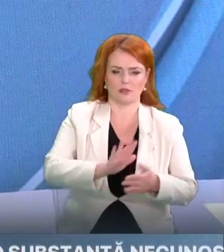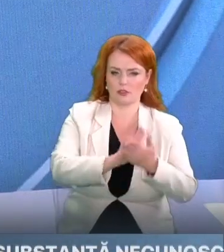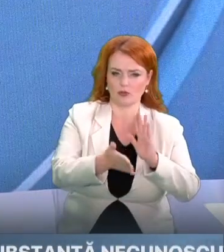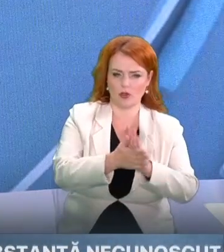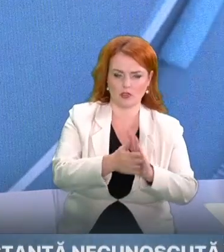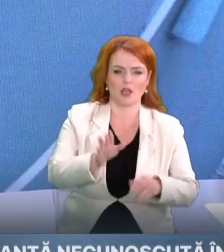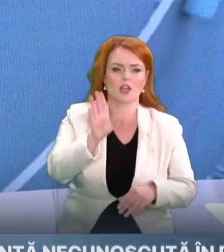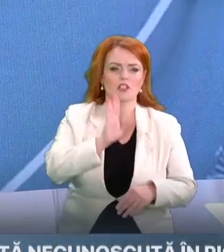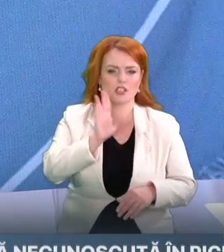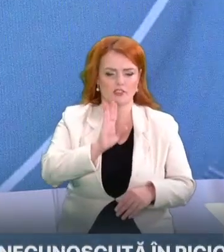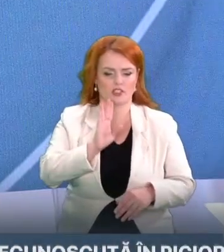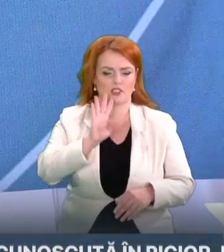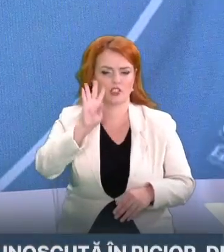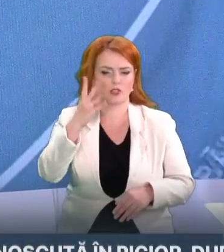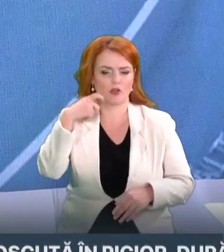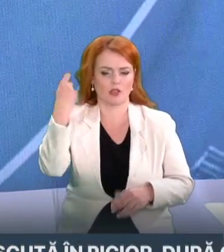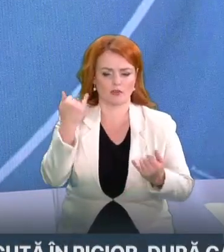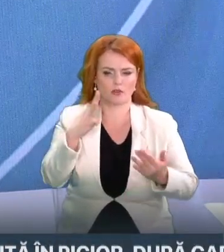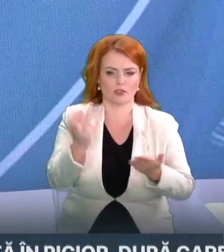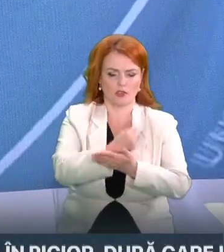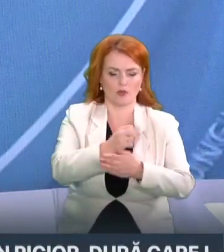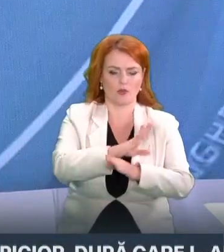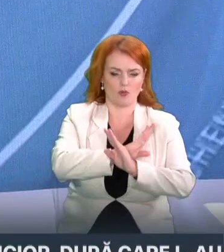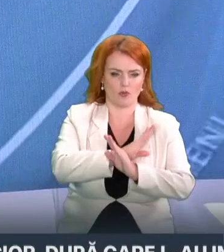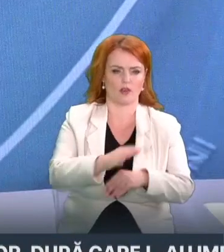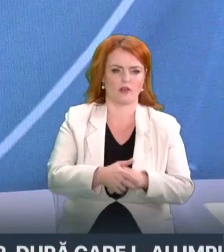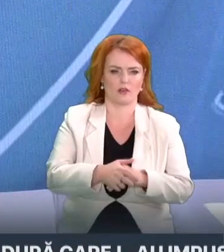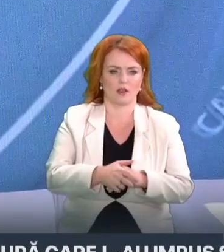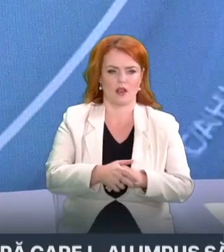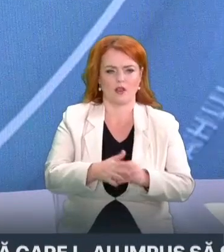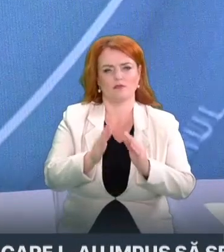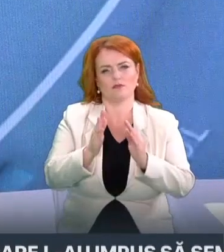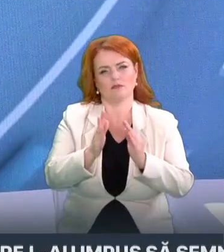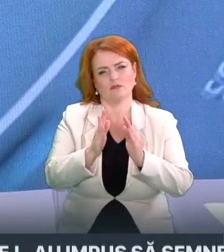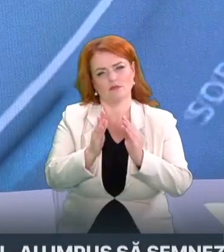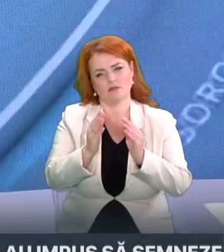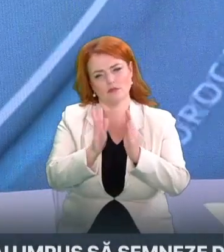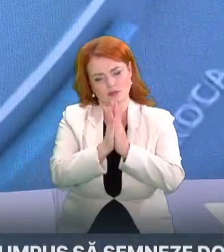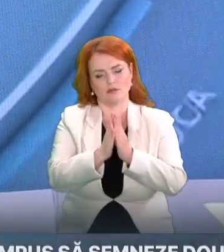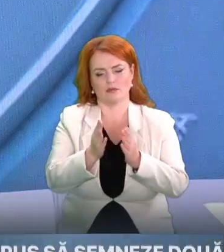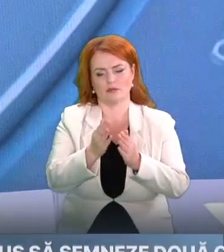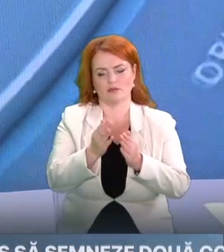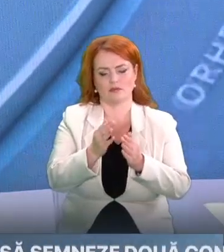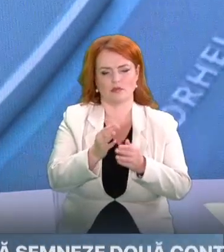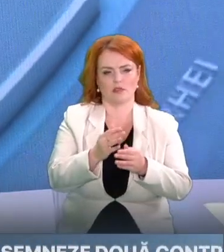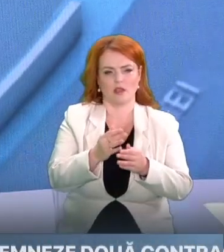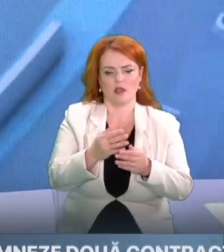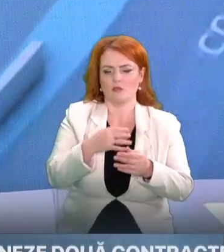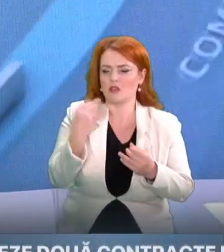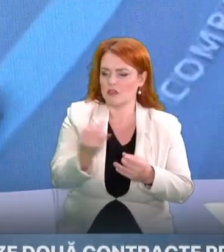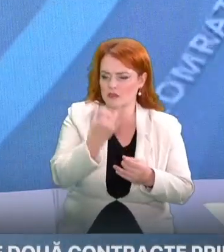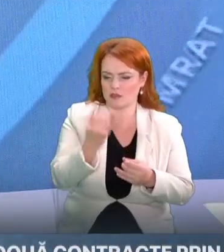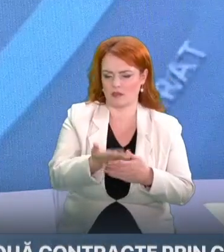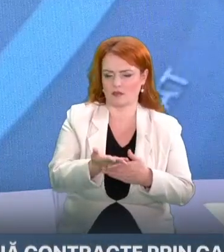găsită fără suflare în această dimineață. Vreau să comentăm un pic acest caz. E vorba despre 4 km distanță